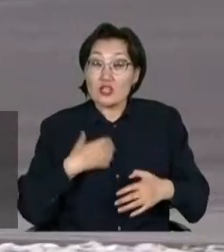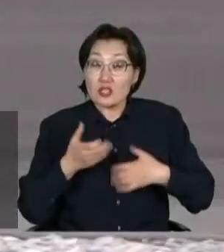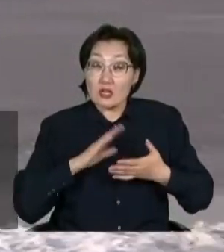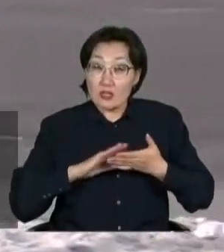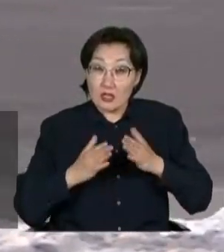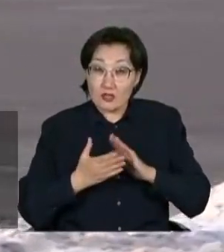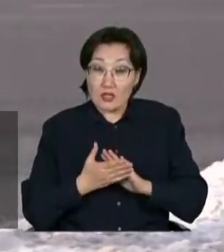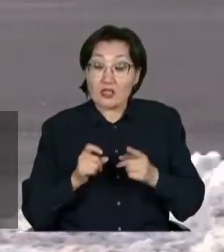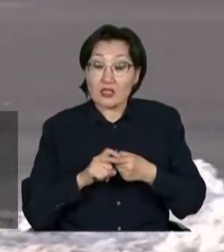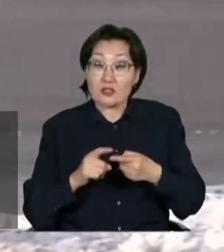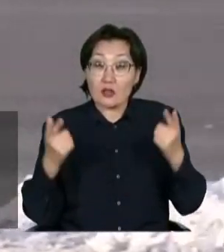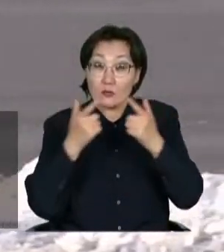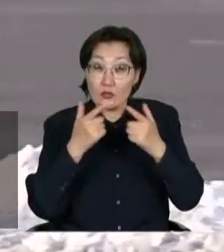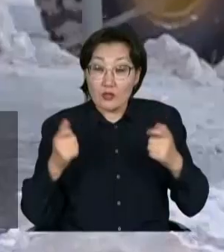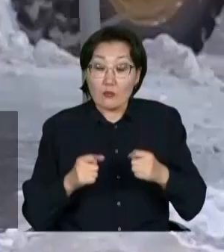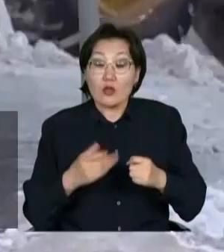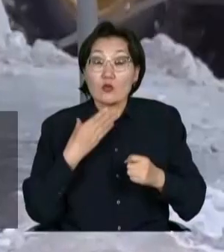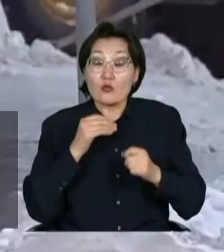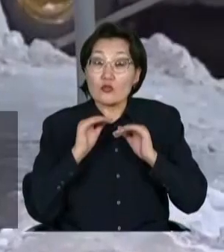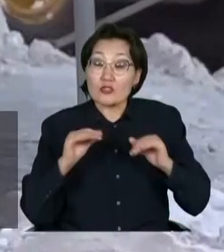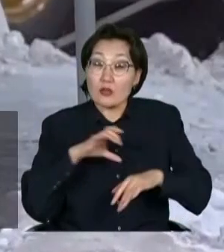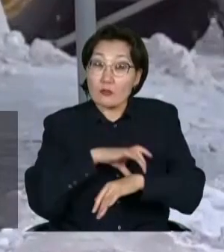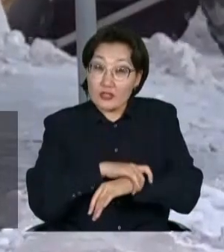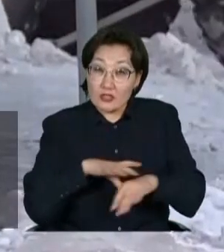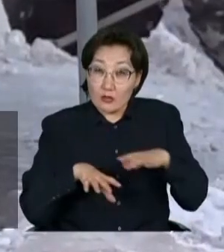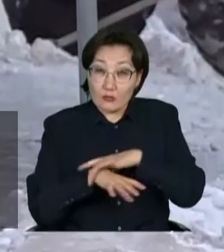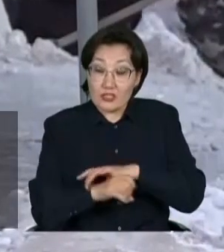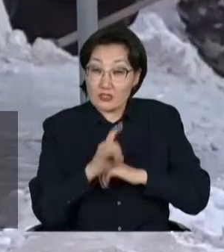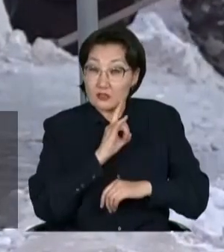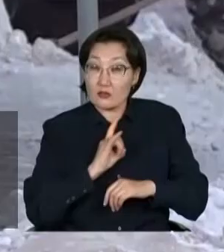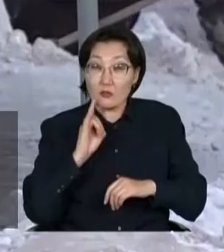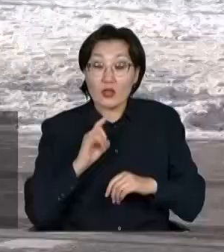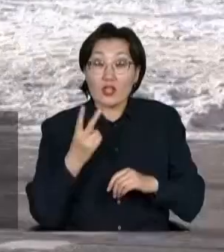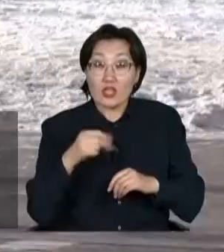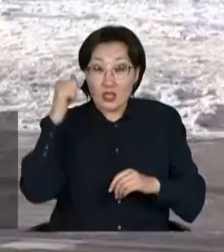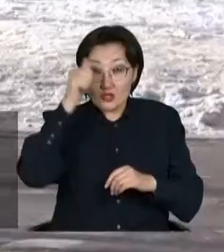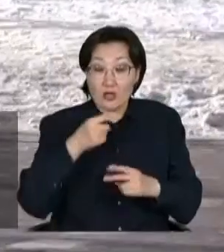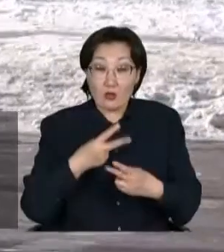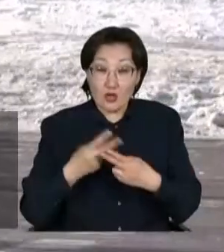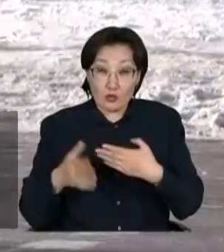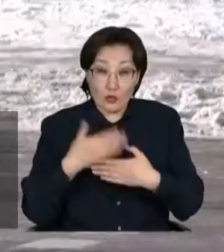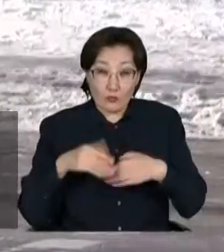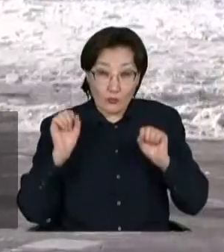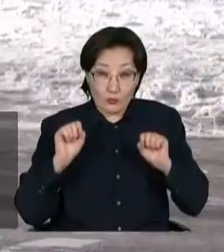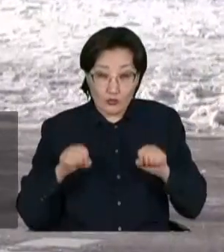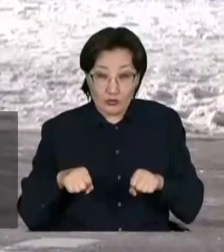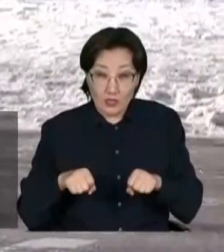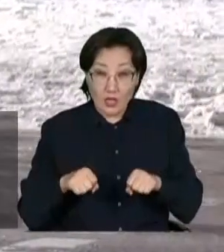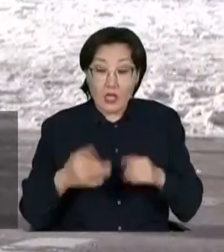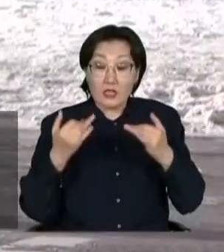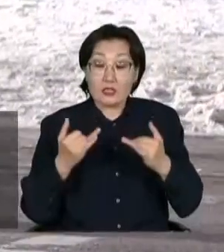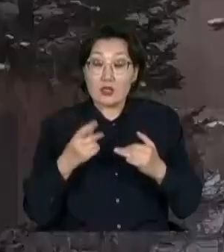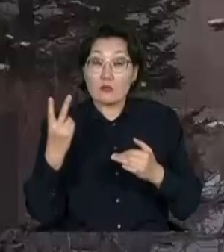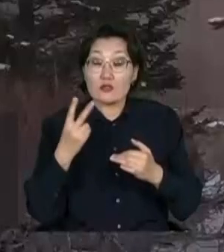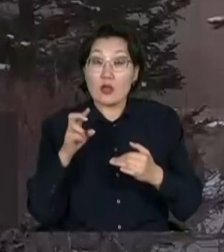да жаңалықпен бөлісе кетті. Өгей балаларын құлдықта ұстаған безбүйрек ана 2 жылға бас бостандығынан айырылуы мүмкін. Қазір